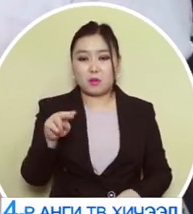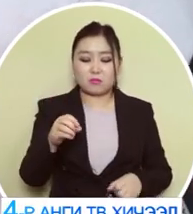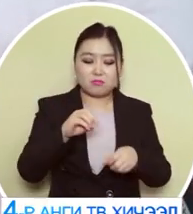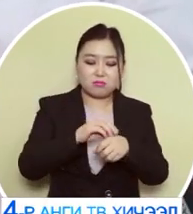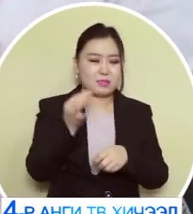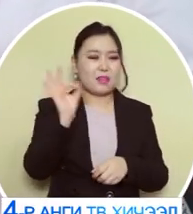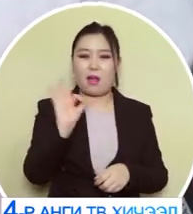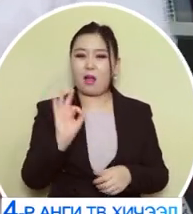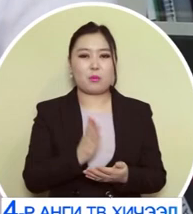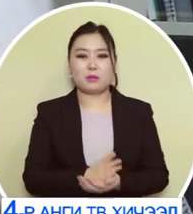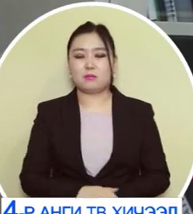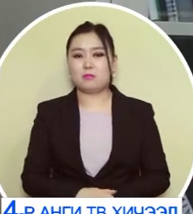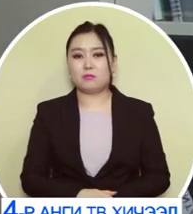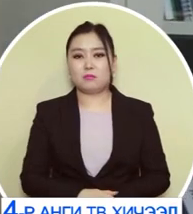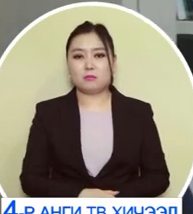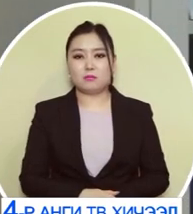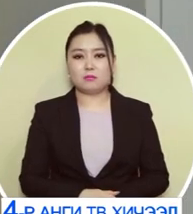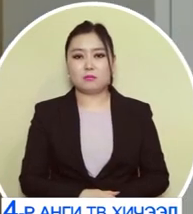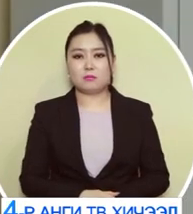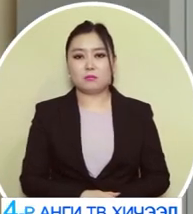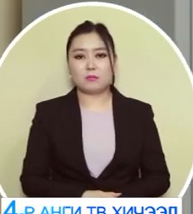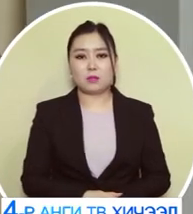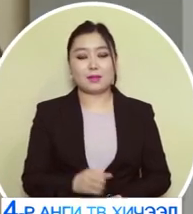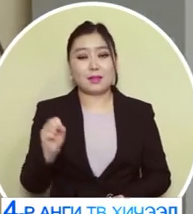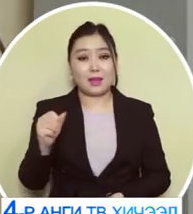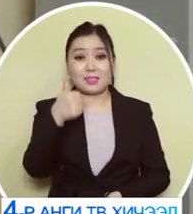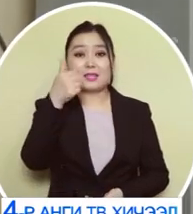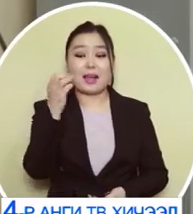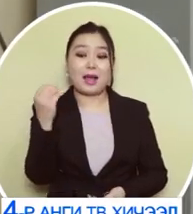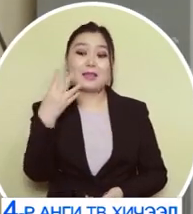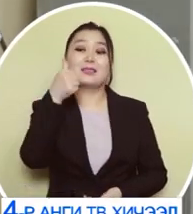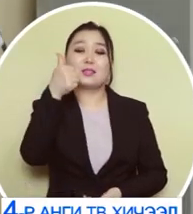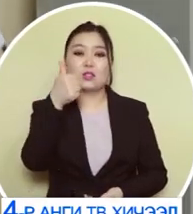жанбады. Олай болса біздің қорытындымыз.